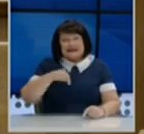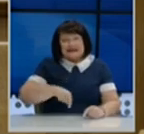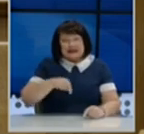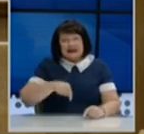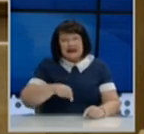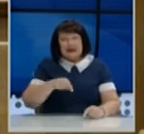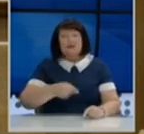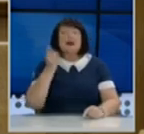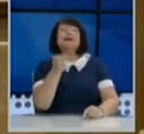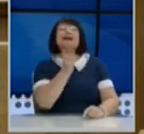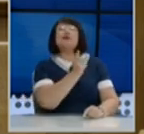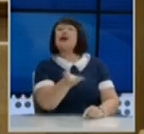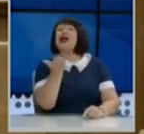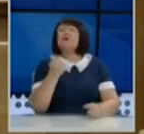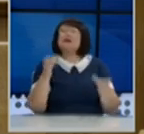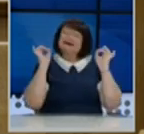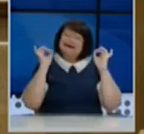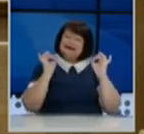έχει τιμωρηθεί.